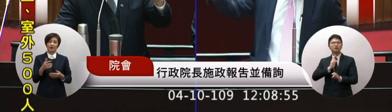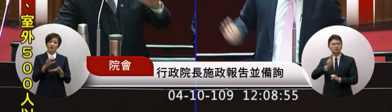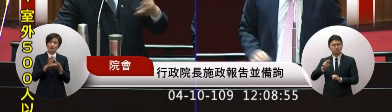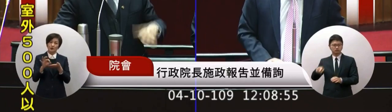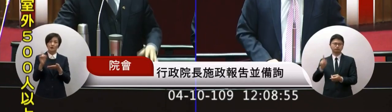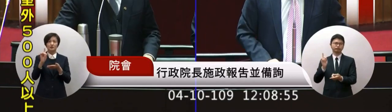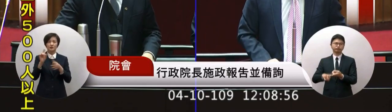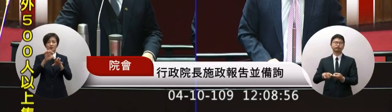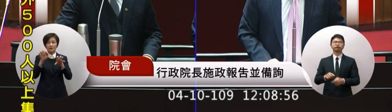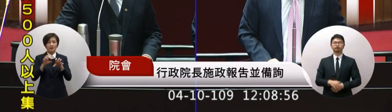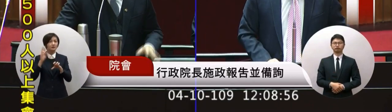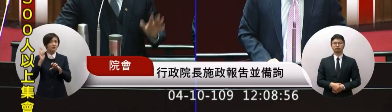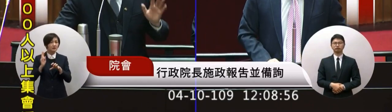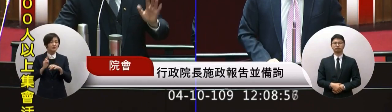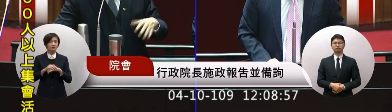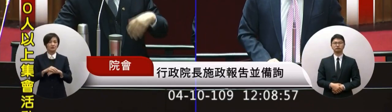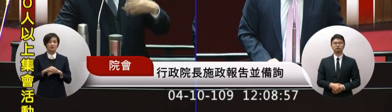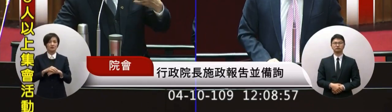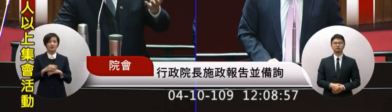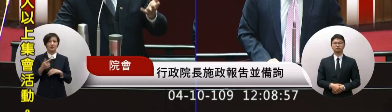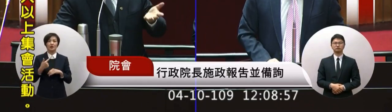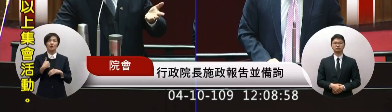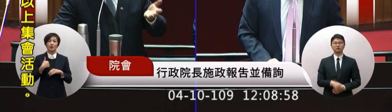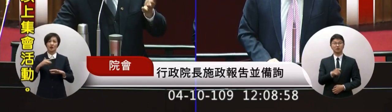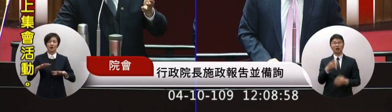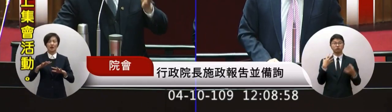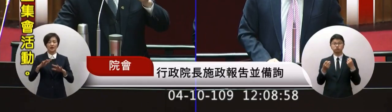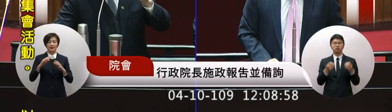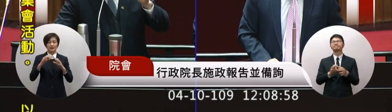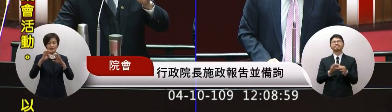什么拼音？这个我不 还不清楚， 不那么